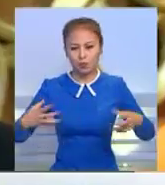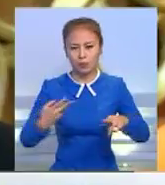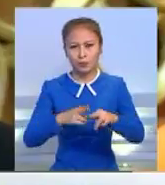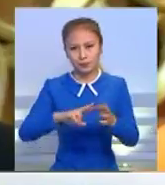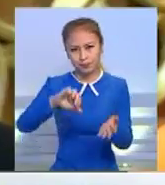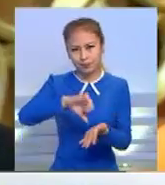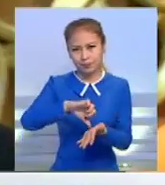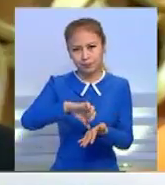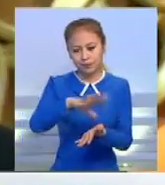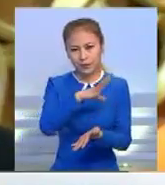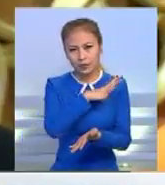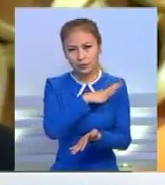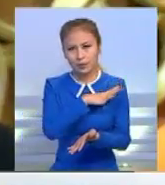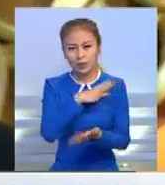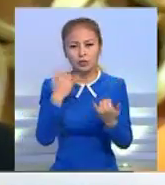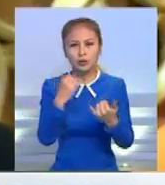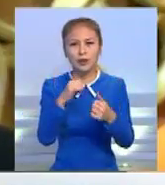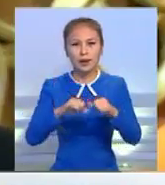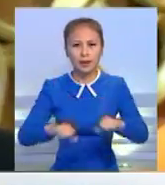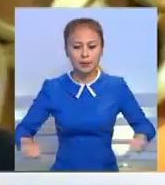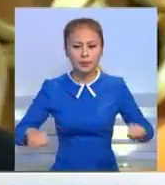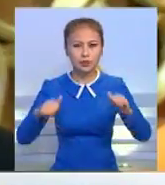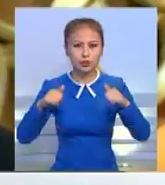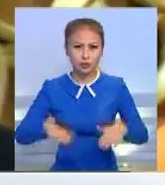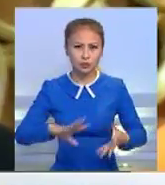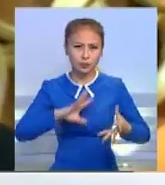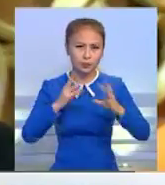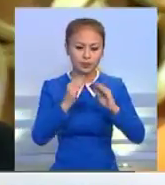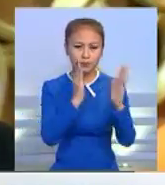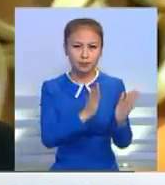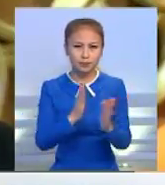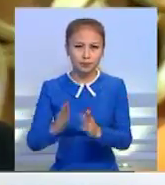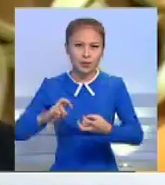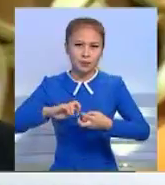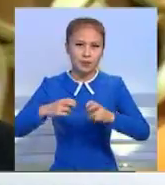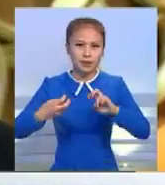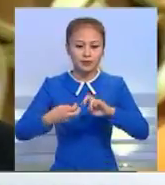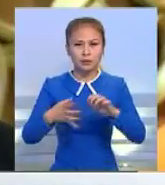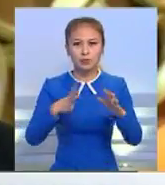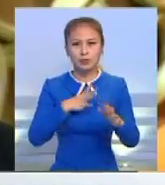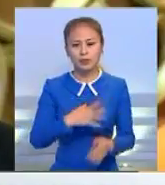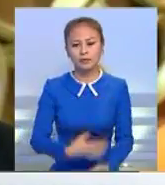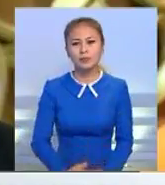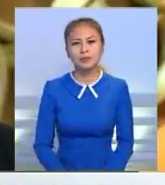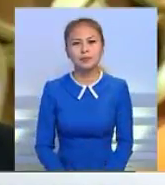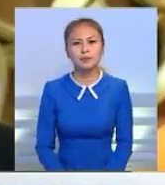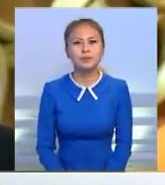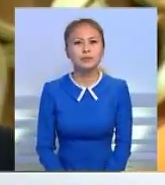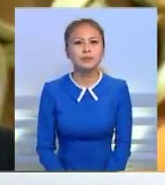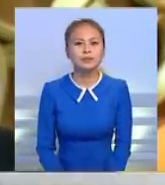қатысты шараларды қолға алу. Комиссияның шешімі мәселені реттеуге атарлықтай ықпал етеді деген үміттеміз.